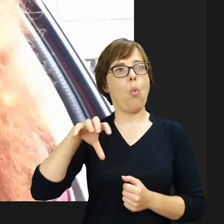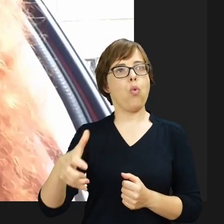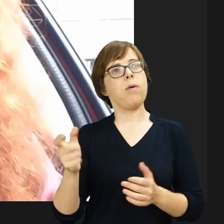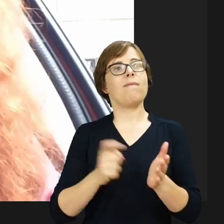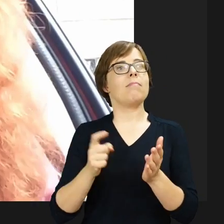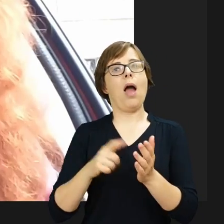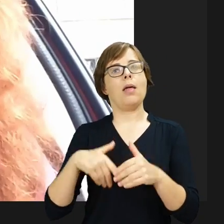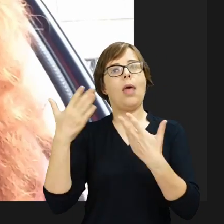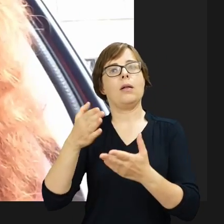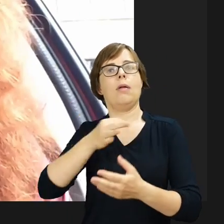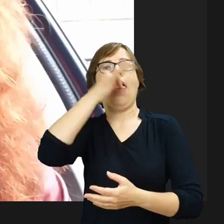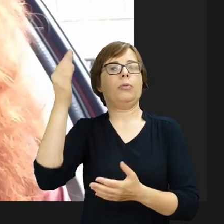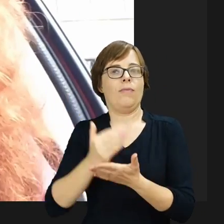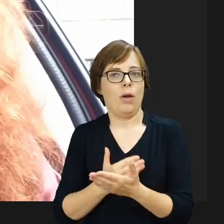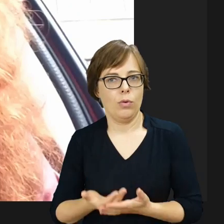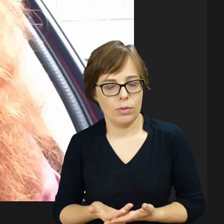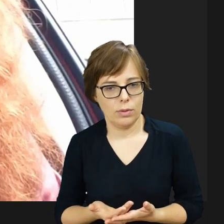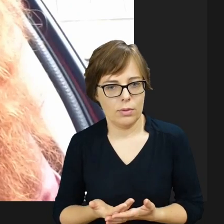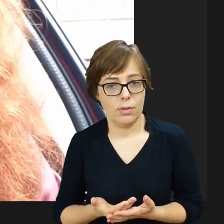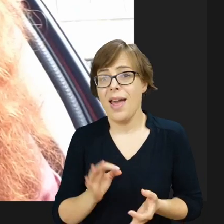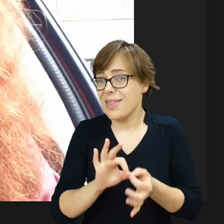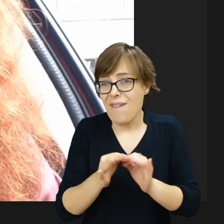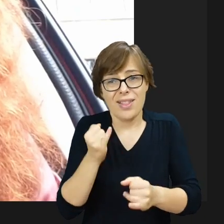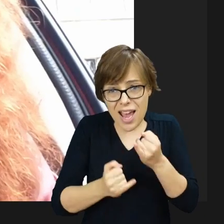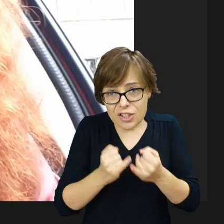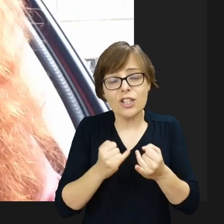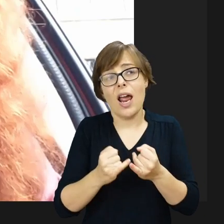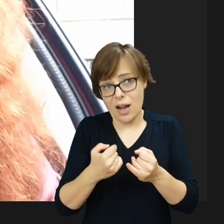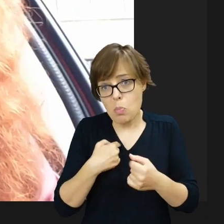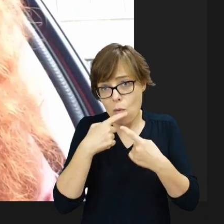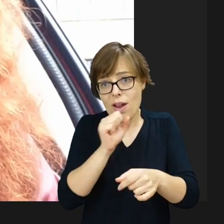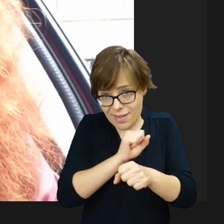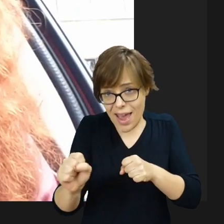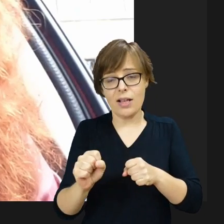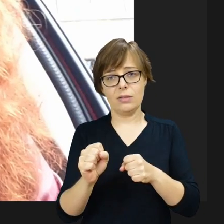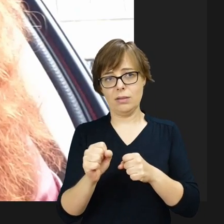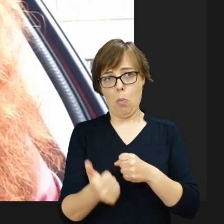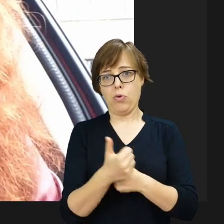Nawet jeżeli jest to uzasadnione, tak jak mówiłam, tym, że działa się w imieniu